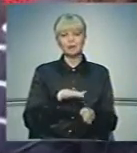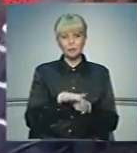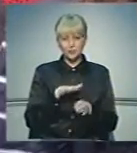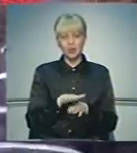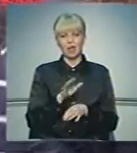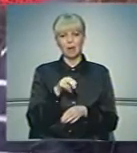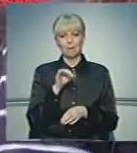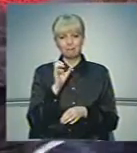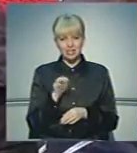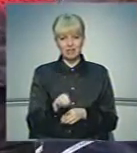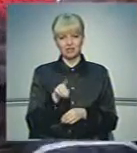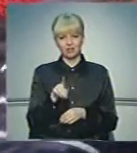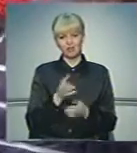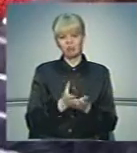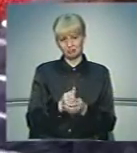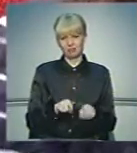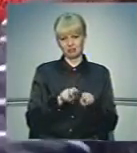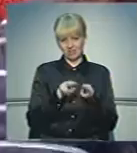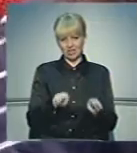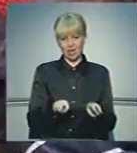ти платиш